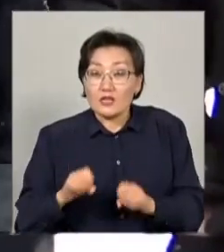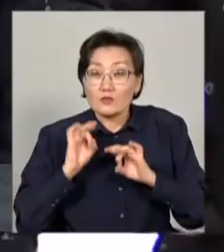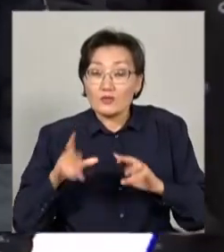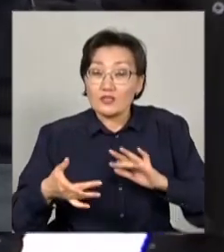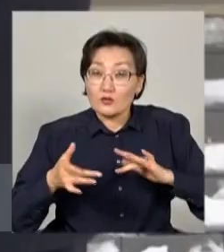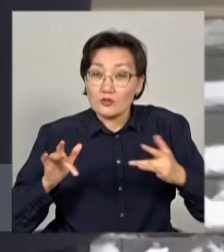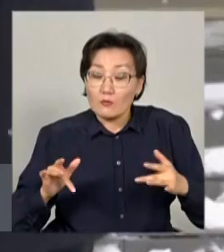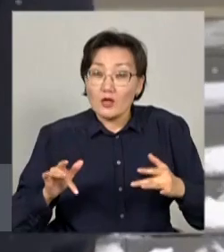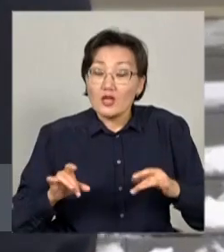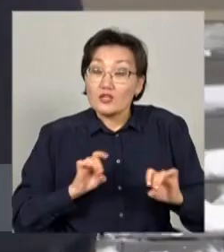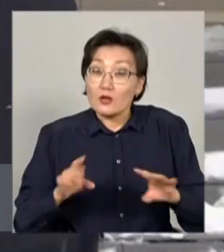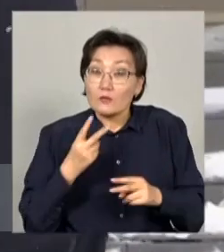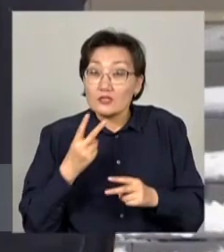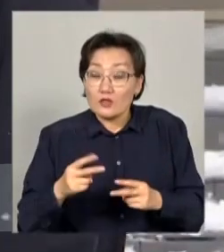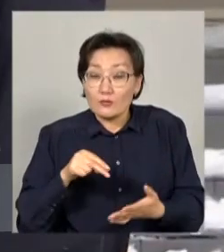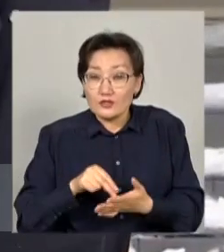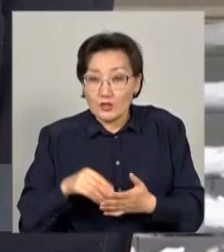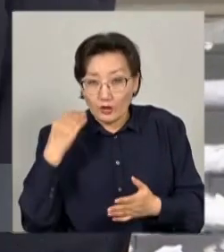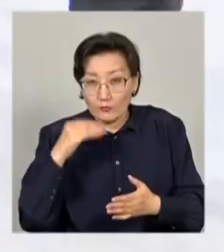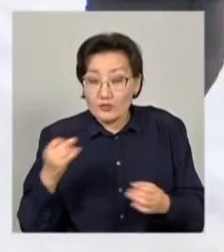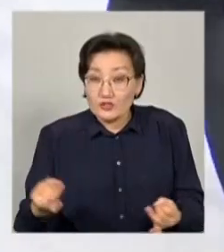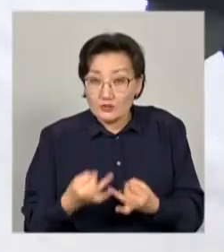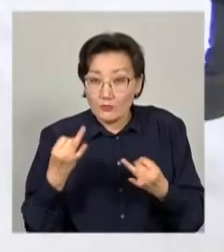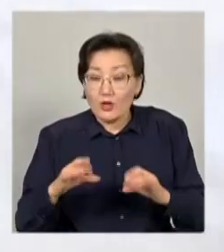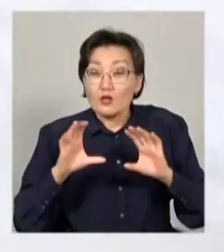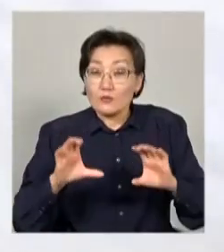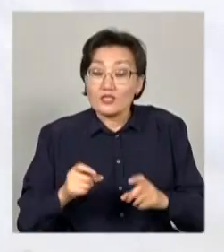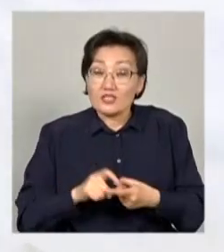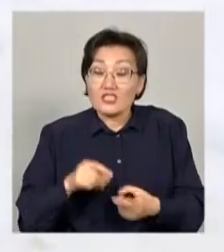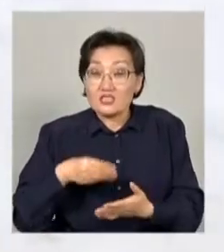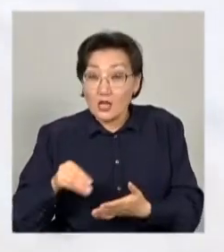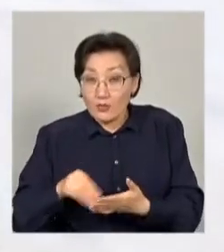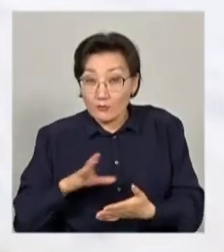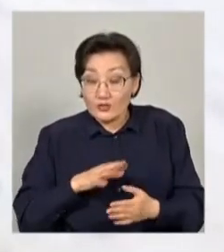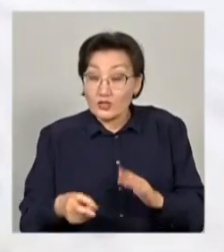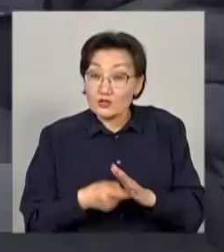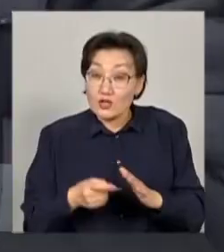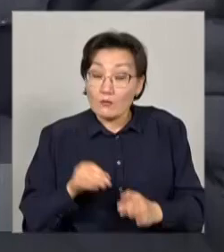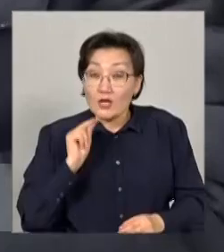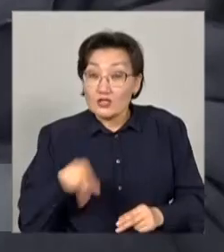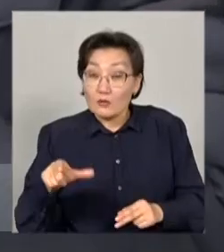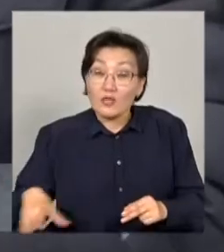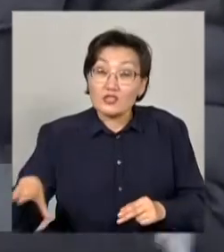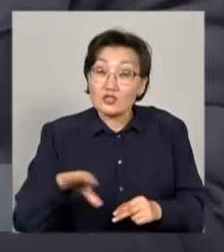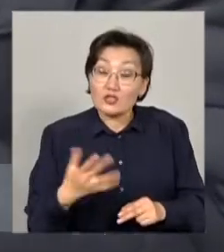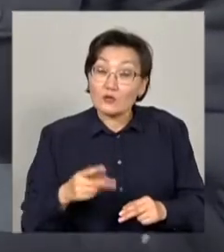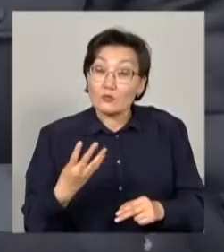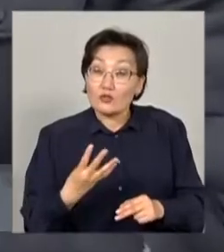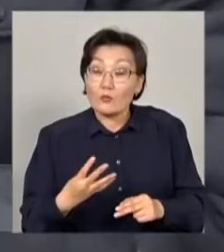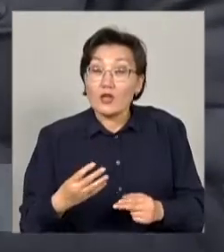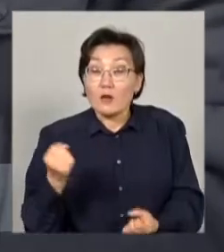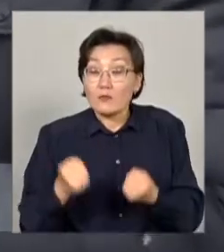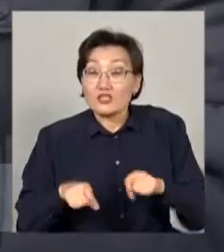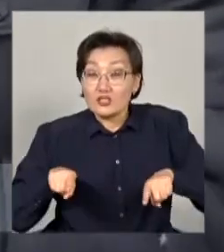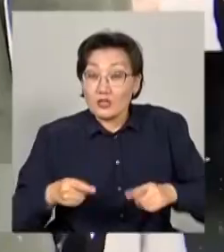сайттардағы хабарландырудан көріпті. Бағасымен сапасы қызықтырған соң заң бойынша сатып алыпты. Тергеу сотталушылардан барлығы 54 мүлікті